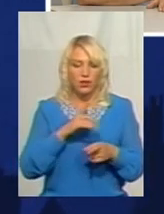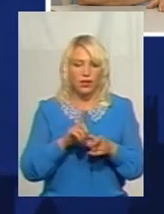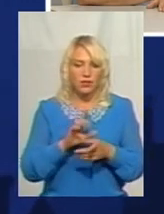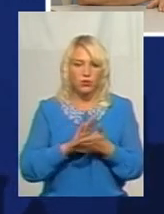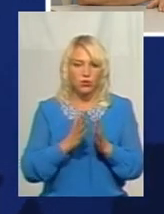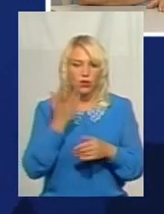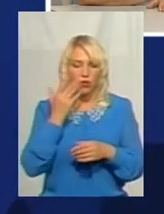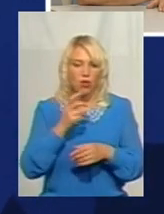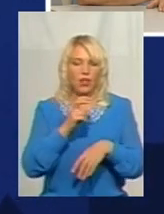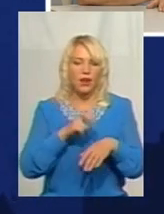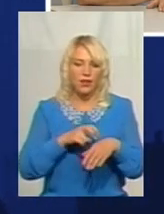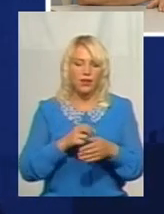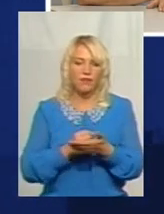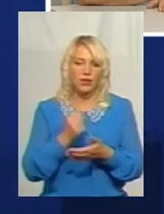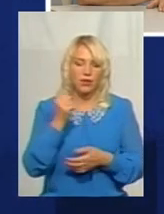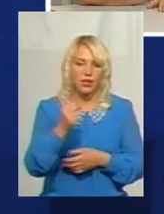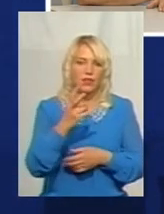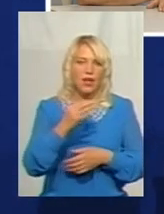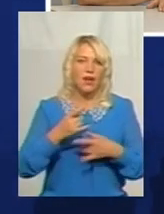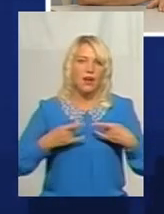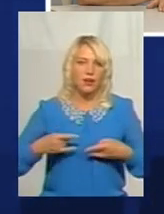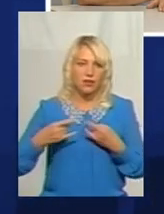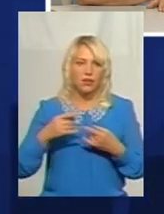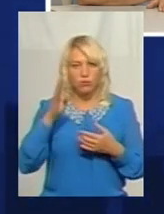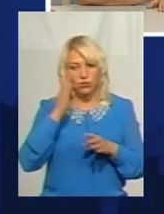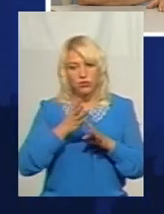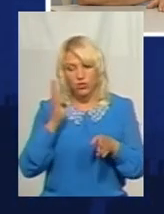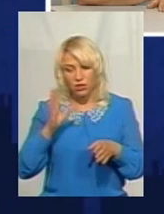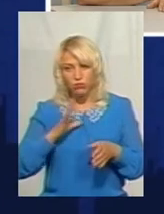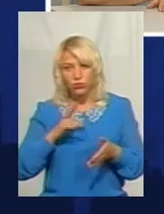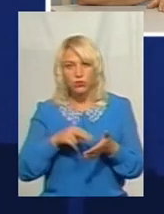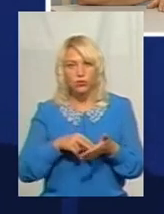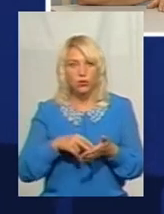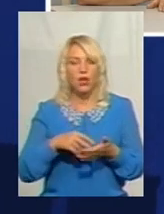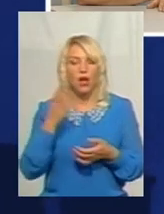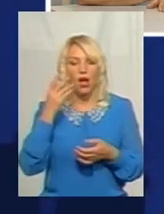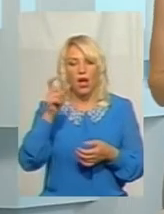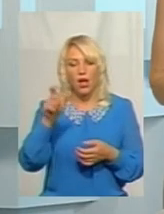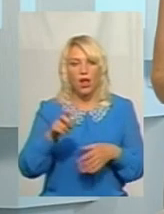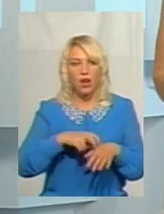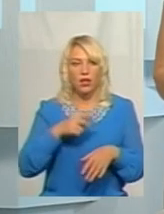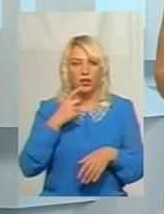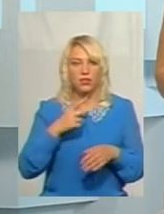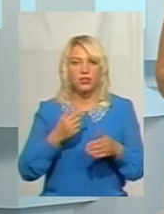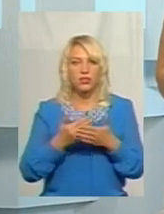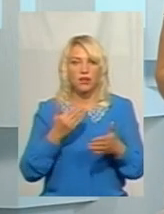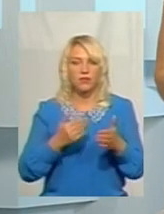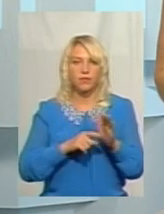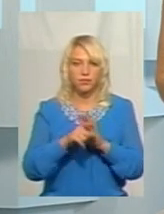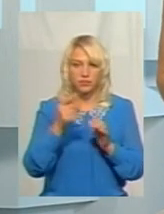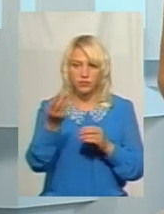виписав направлення на рентген, відстояв чоловік звичайну чергу, зайшов в кабінет, лікар, який робить рентген, каже, спочатку з вас 10